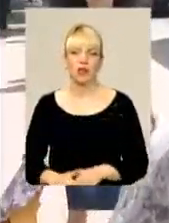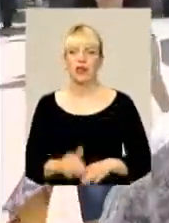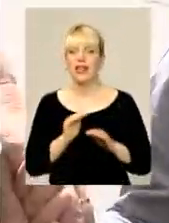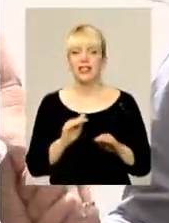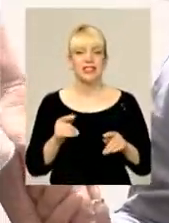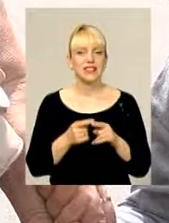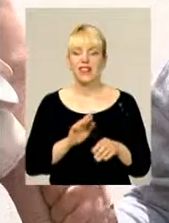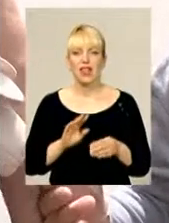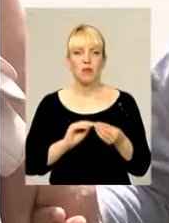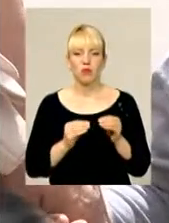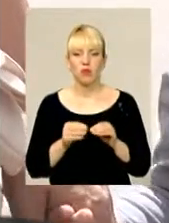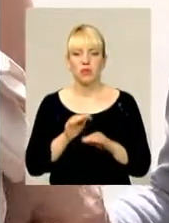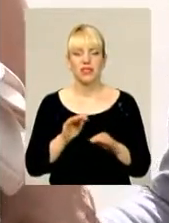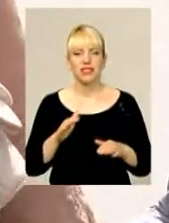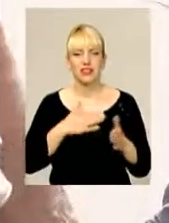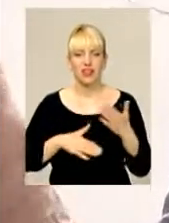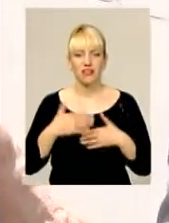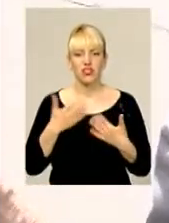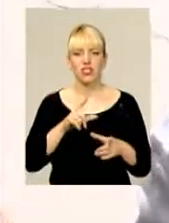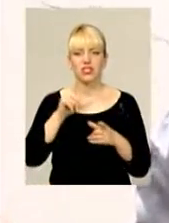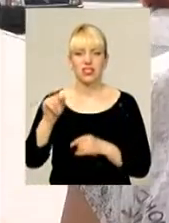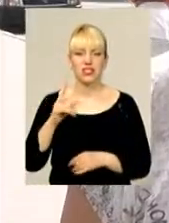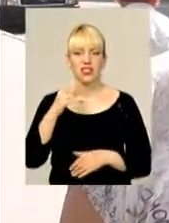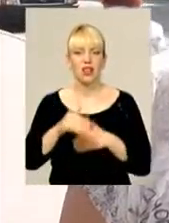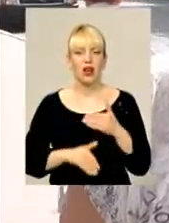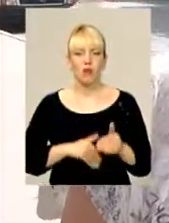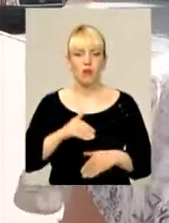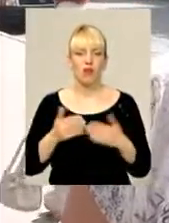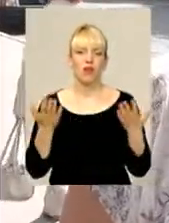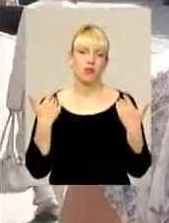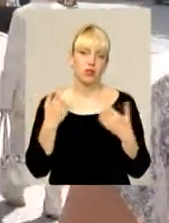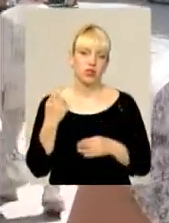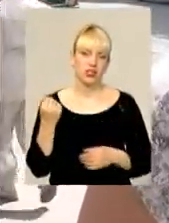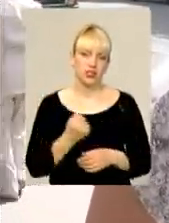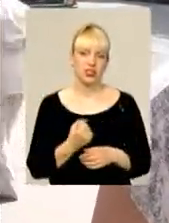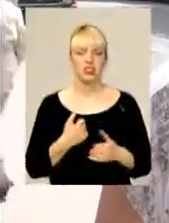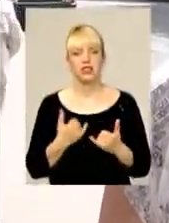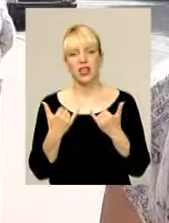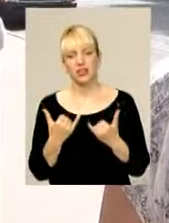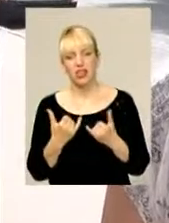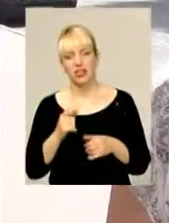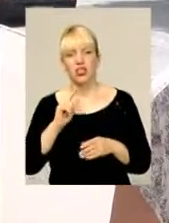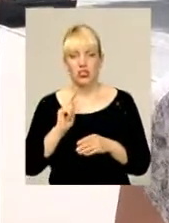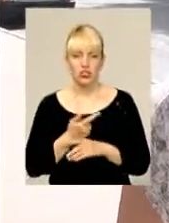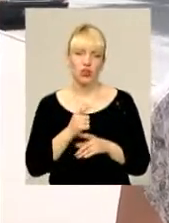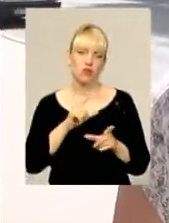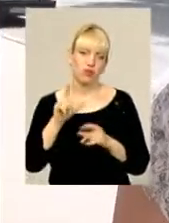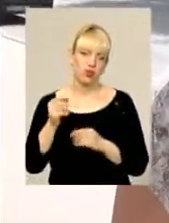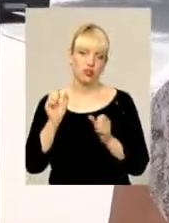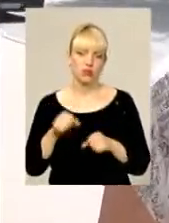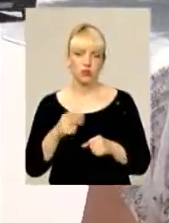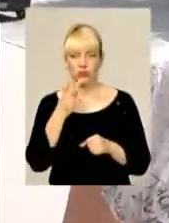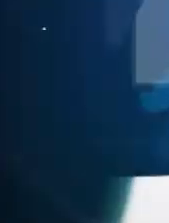Діти в радість. Вже були на морі, от їздили, відпочивали тиждень, а зараз знову поїдемо, може літо,